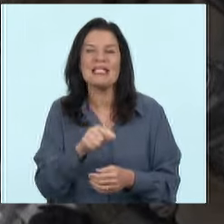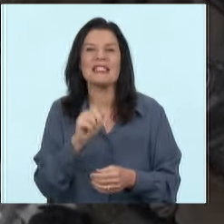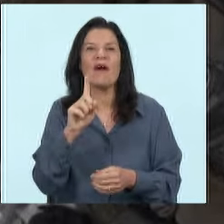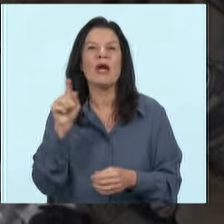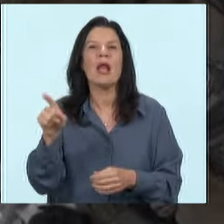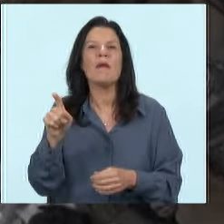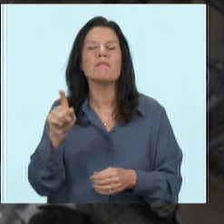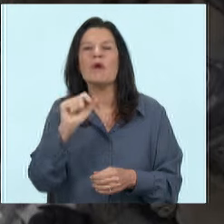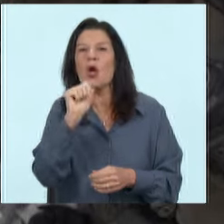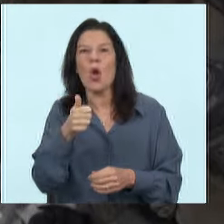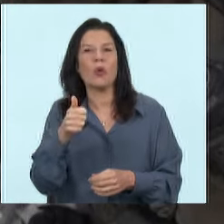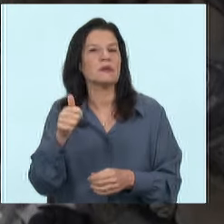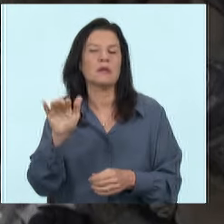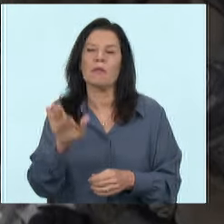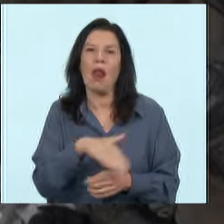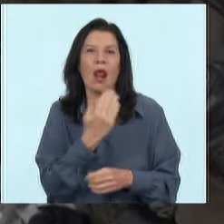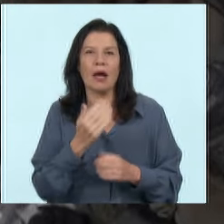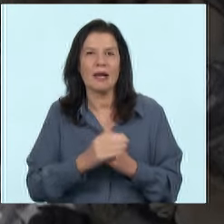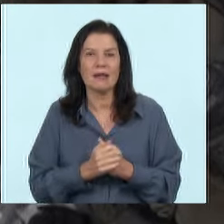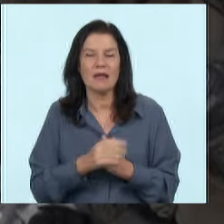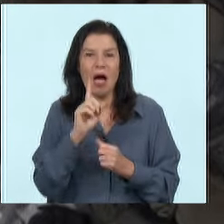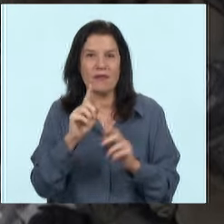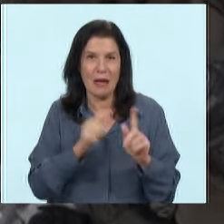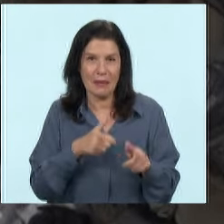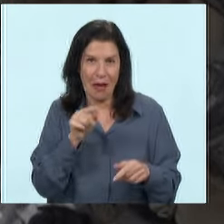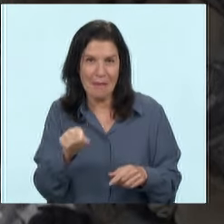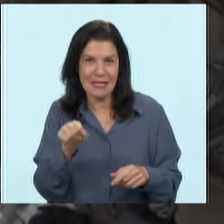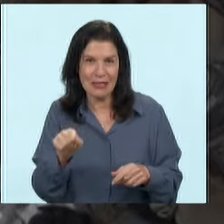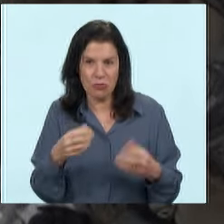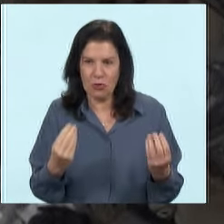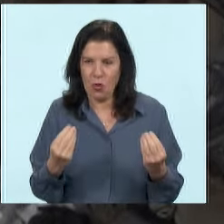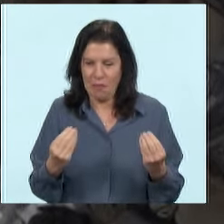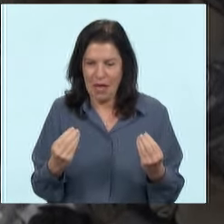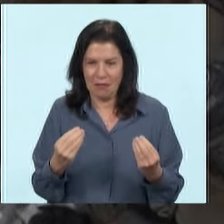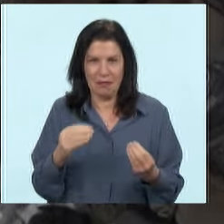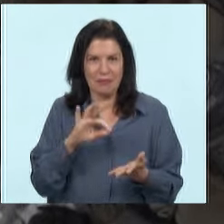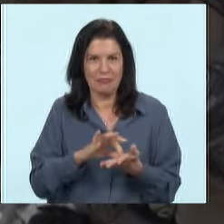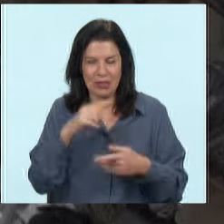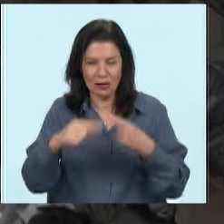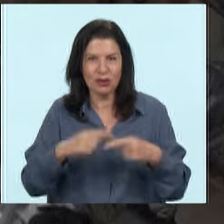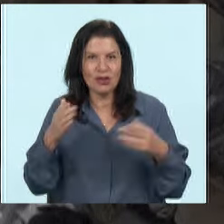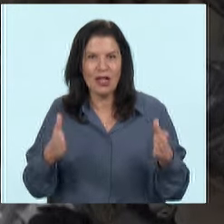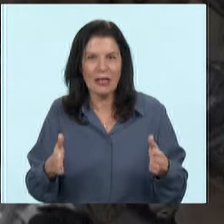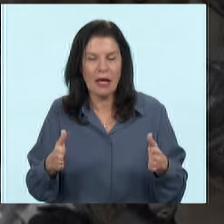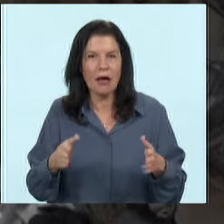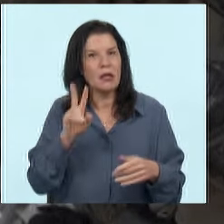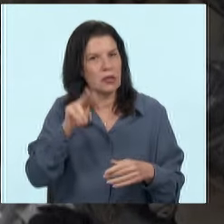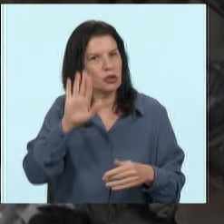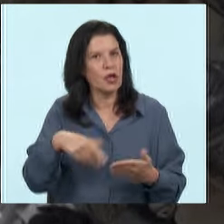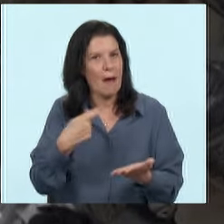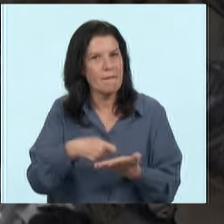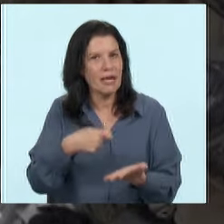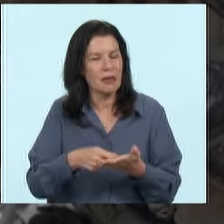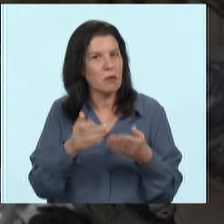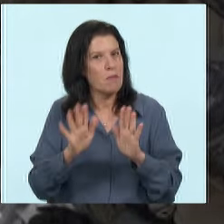רוצים ללכת לשום מקום. אבל המלחמה הזאת, שתכף אנחנו מציינים שנה לתחילתה, גובה גם מחירים מאוד מאוד